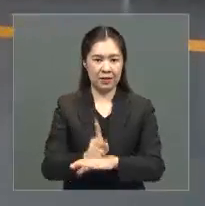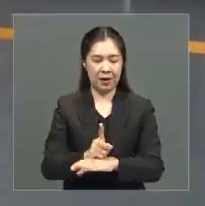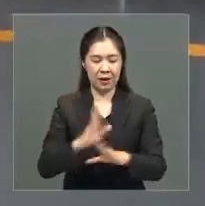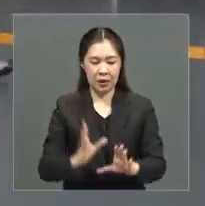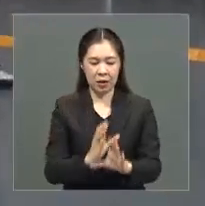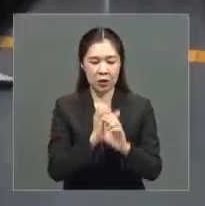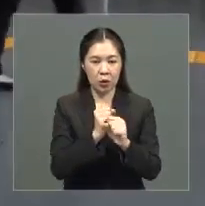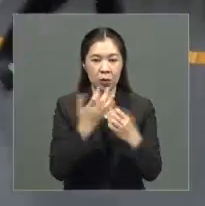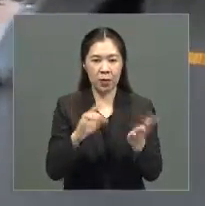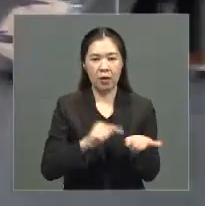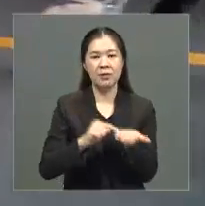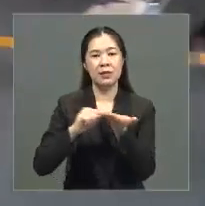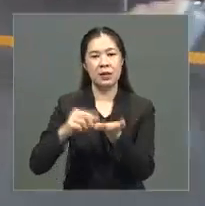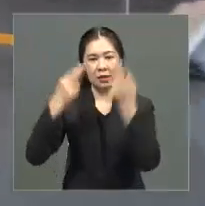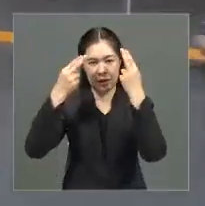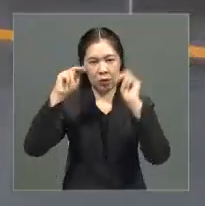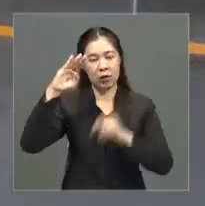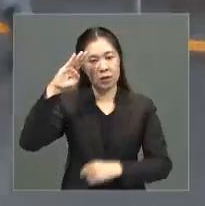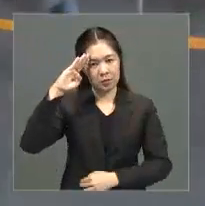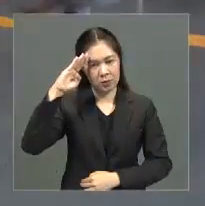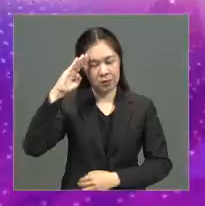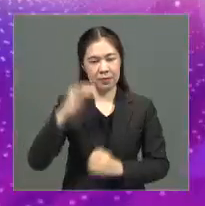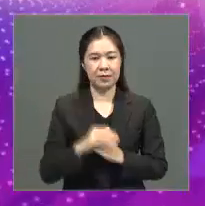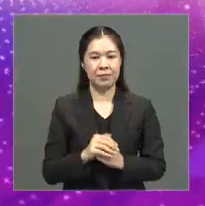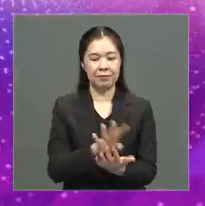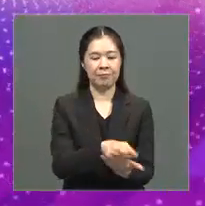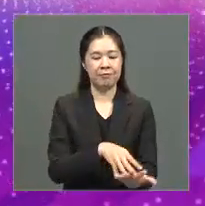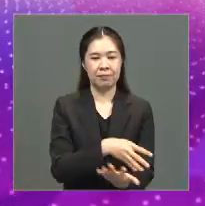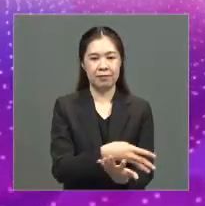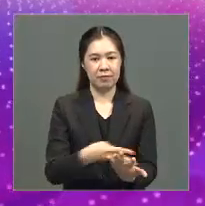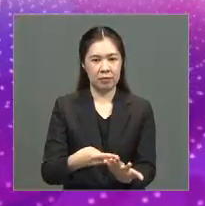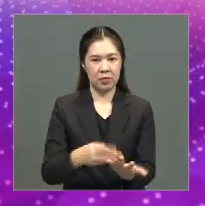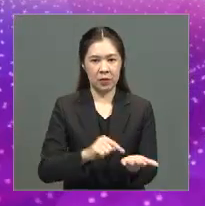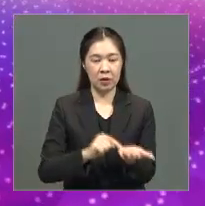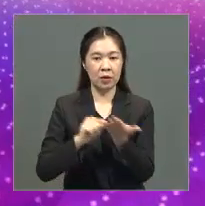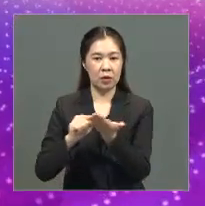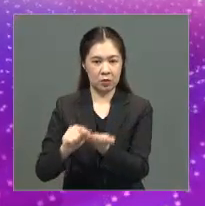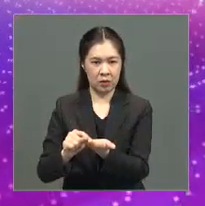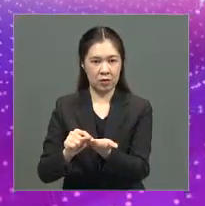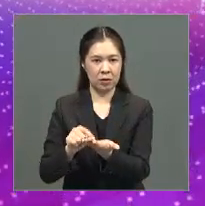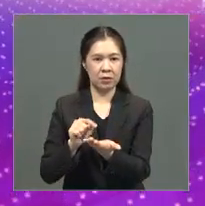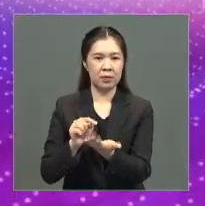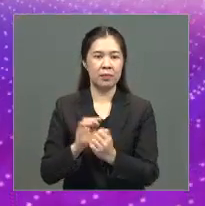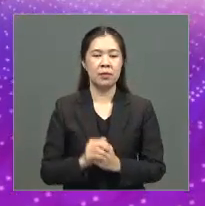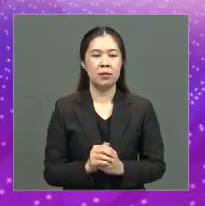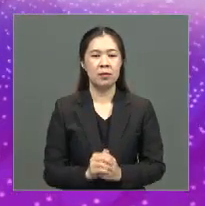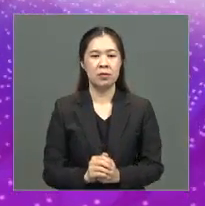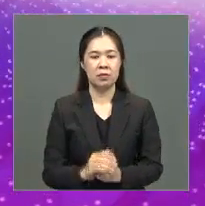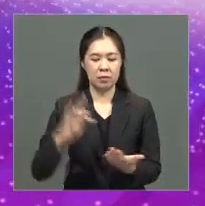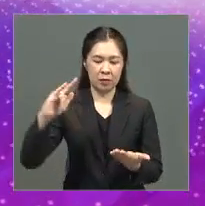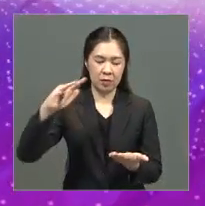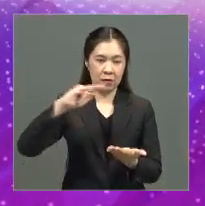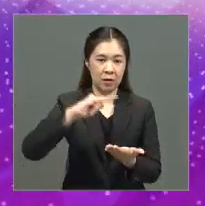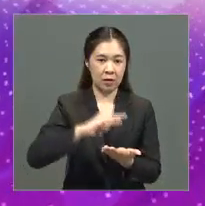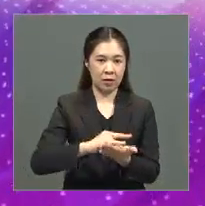รุปเสนอนายกรัฐมนตรีก็มีการคาดการณ์ว่ามาตรการที่มีการเตรียมเสนอก็ประกอบไปด้วยผู้ที่จะเข้ามา